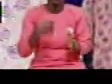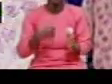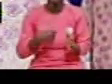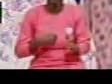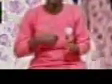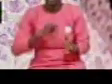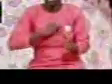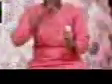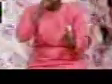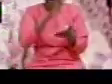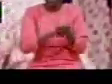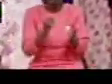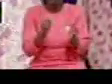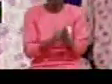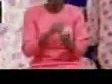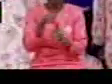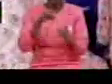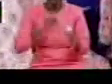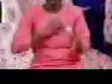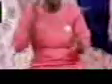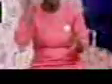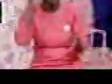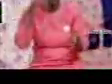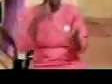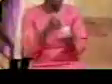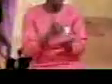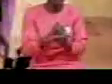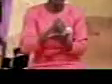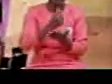Je crois que quand j'entendrai